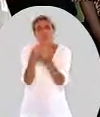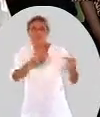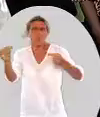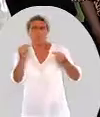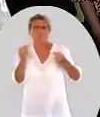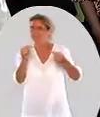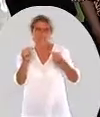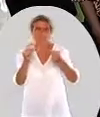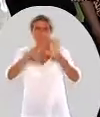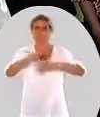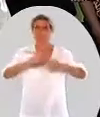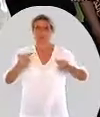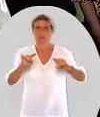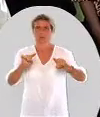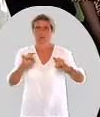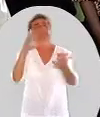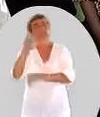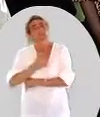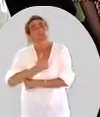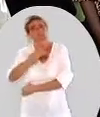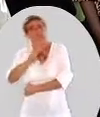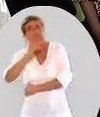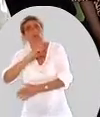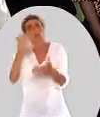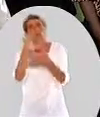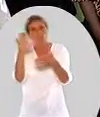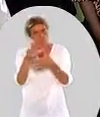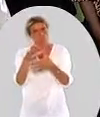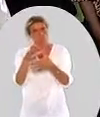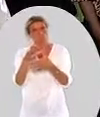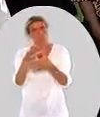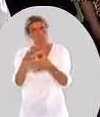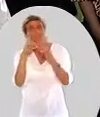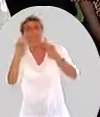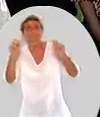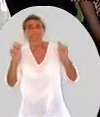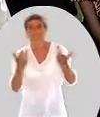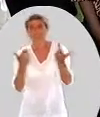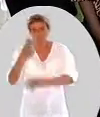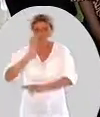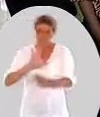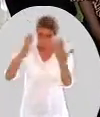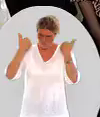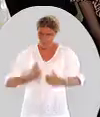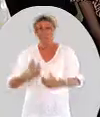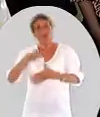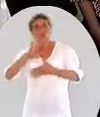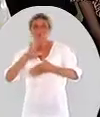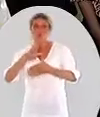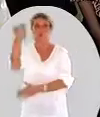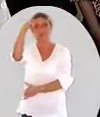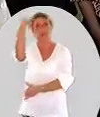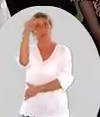dispersion mes chers compatriotes c'est bien entendu en tant que femme guadeloupéenne en tant que